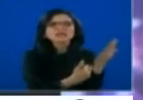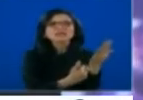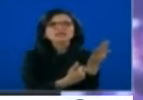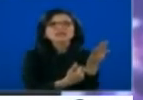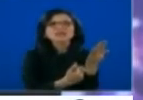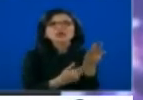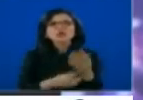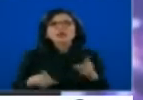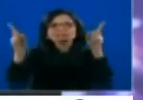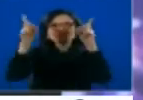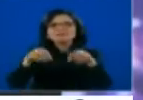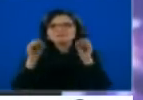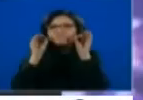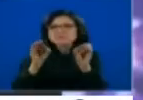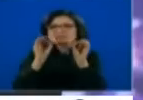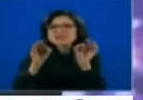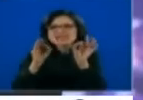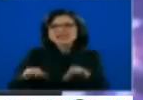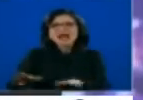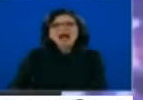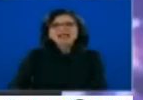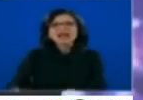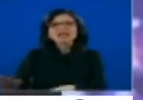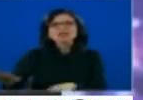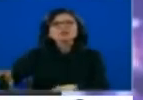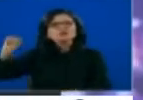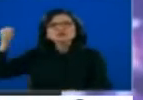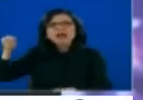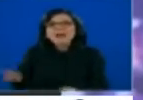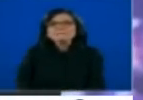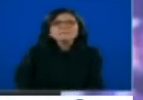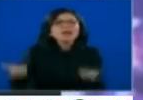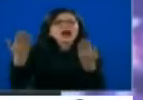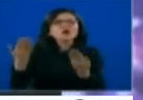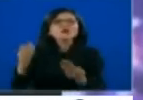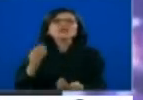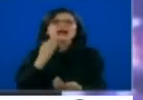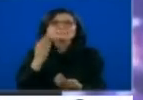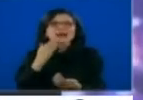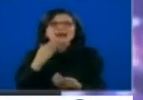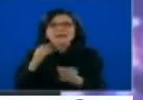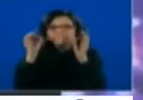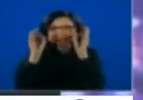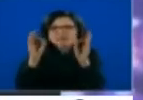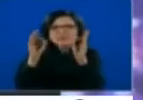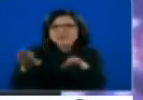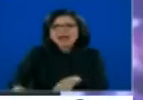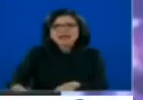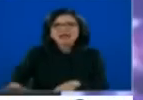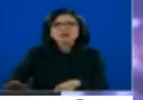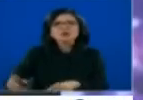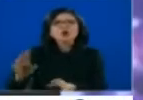mendidik anak itu susah membangun itu gampang mendidik anak itu bertahun-tahun kami